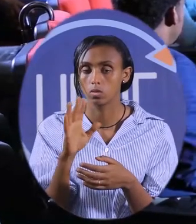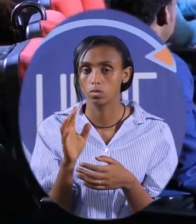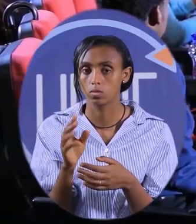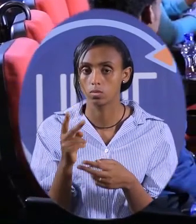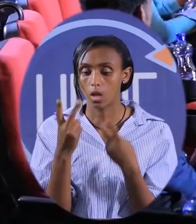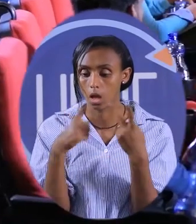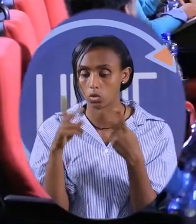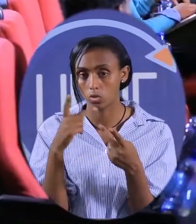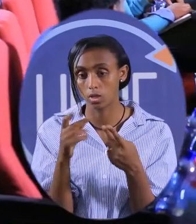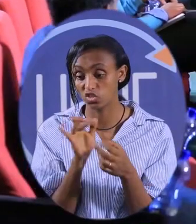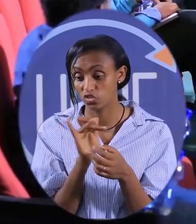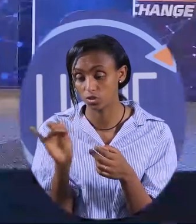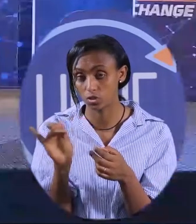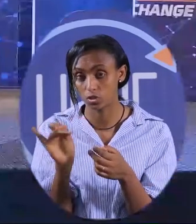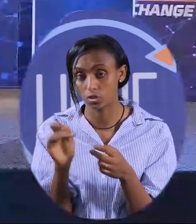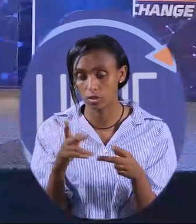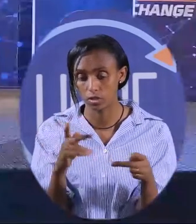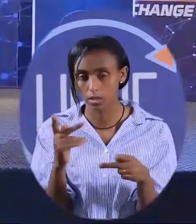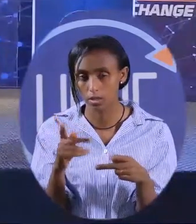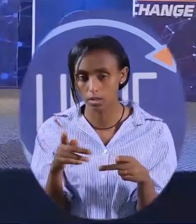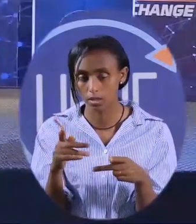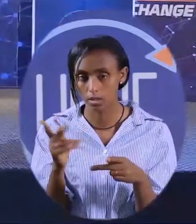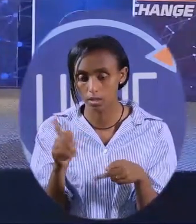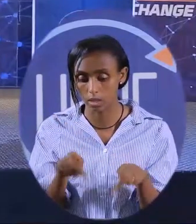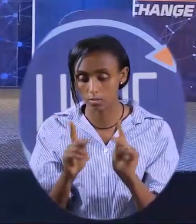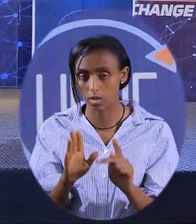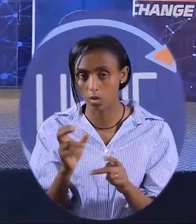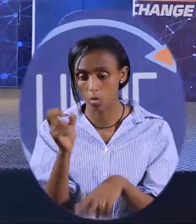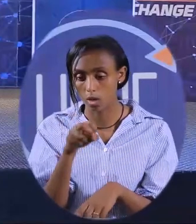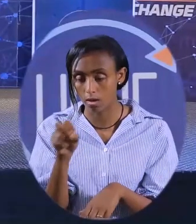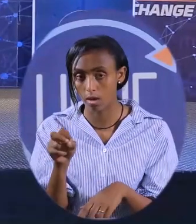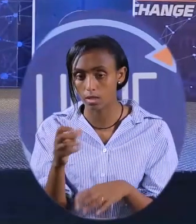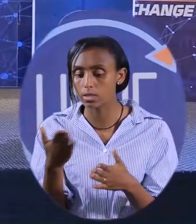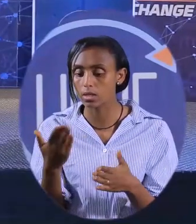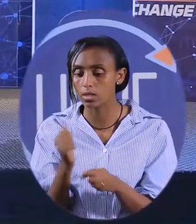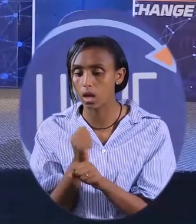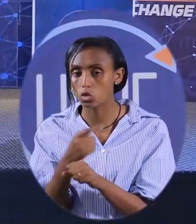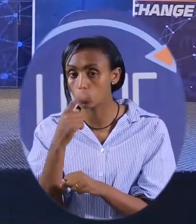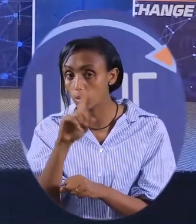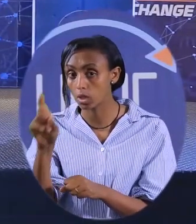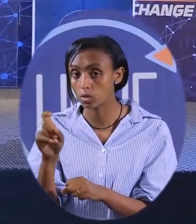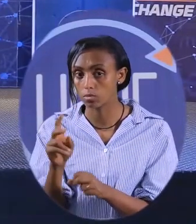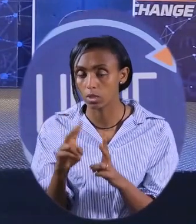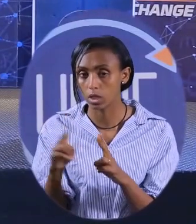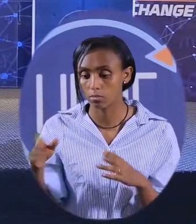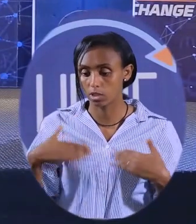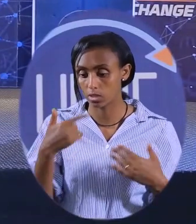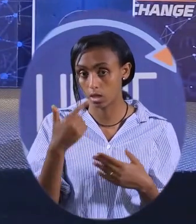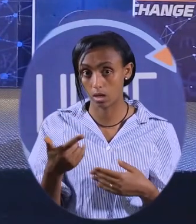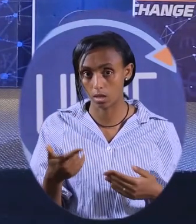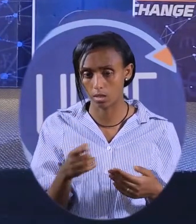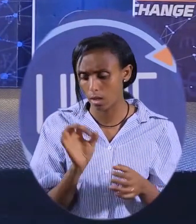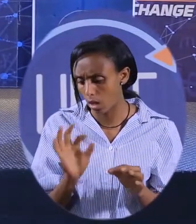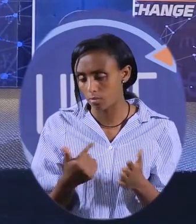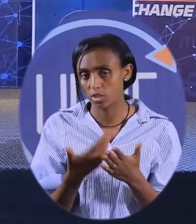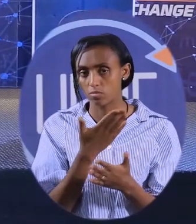ያረጋቸዋል እንጂ ከግብርና ቢሮ ከጤና ቢሮ ከወረዳ ከምናምን መጥተው እስቲ የሰራችሁትን ብለው ቢጠይቁን እኮ በጣም ደስ ይለናል። እኛ የለም